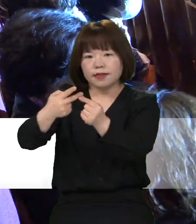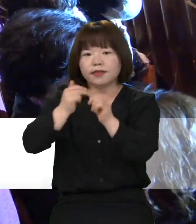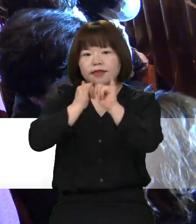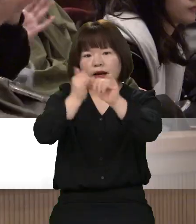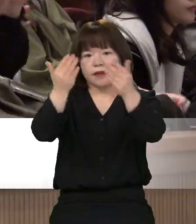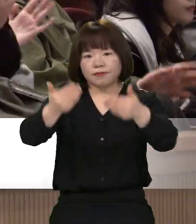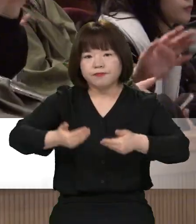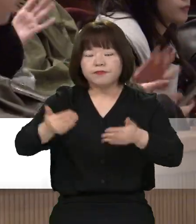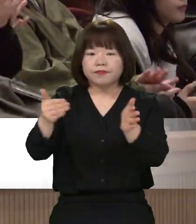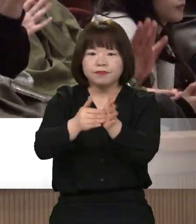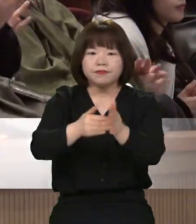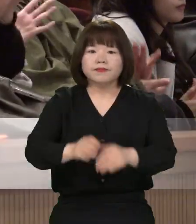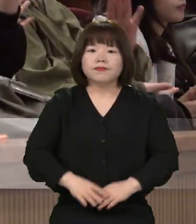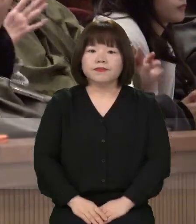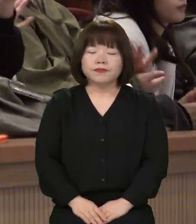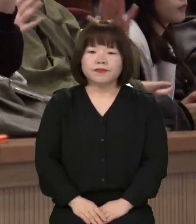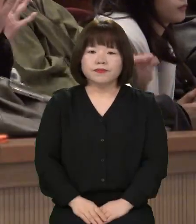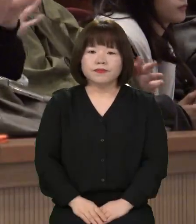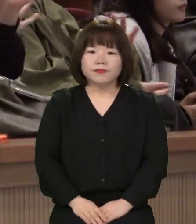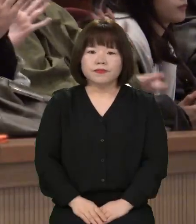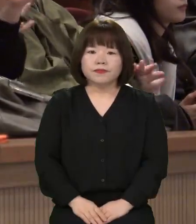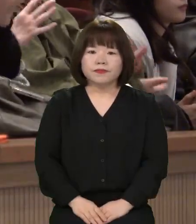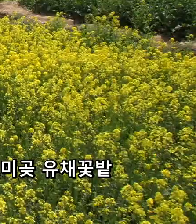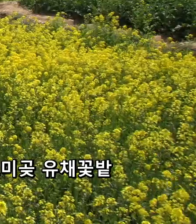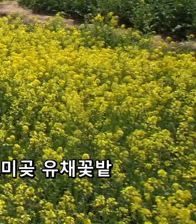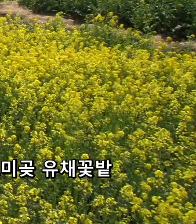대상과 우수상 표창을 수상했습니다